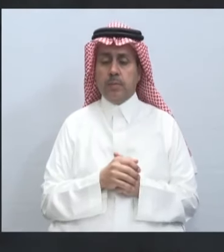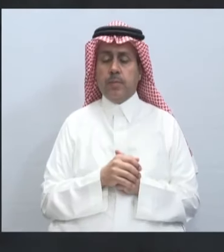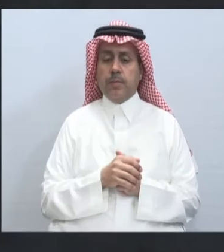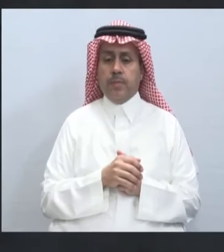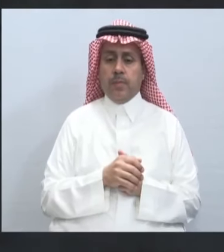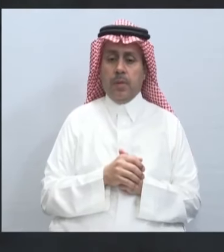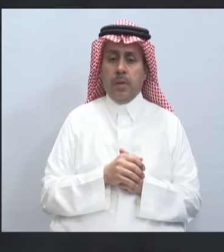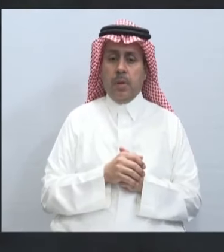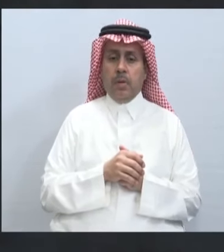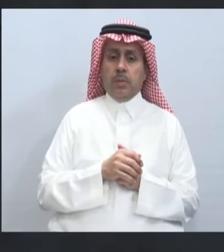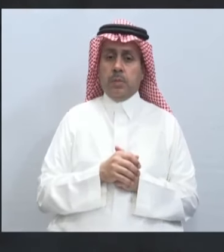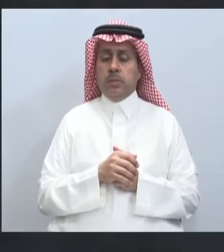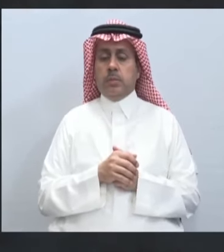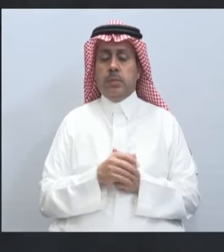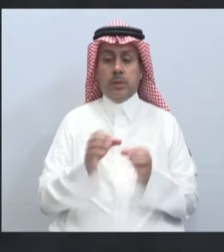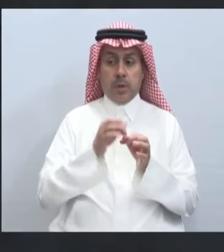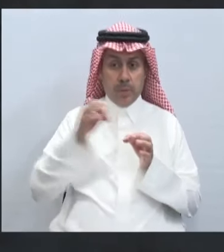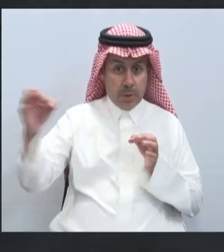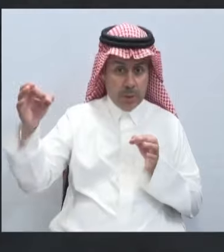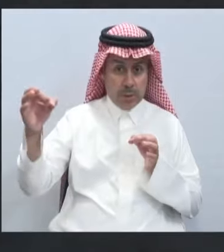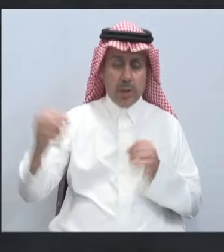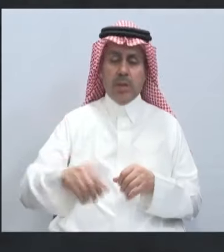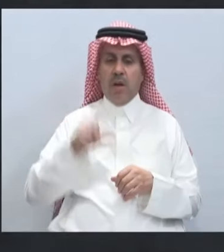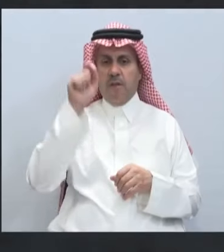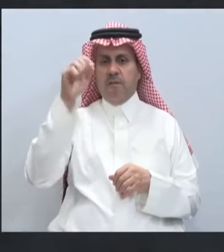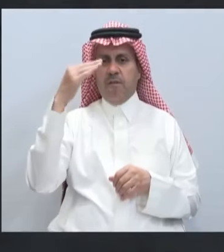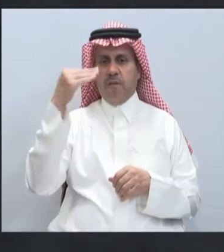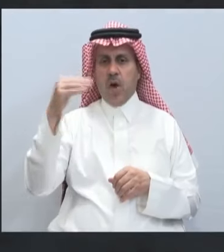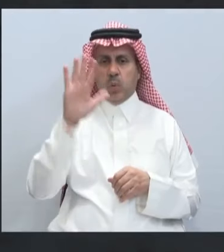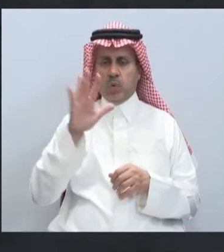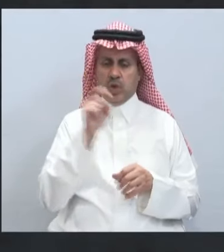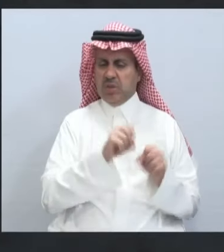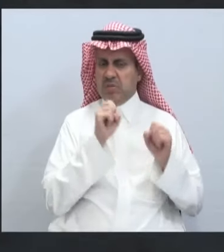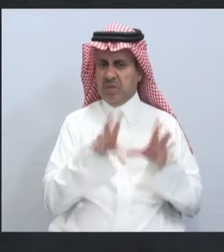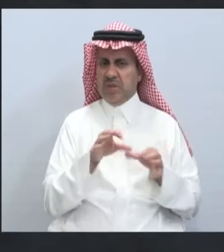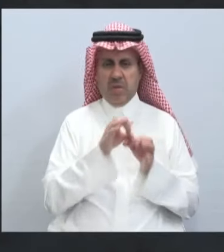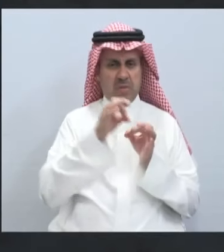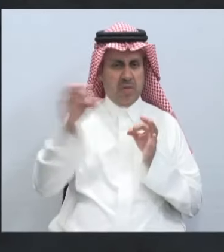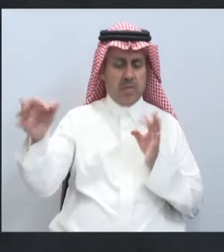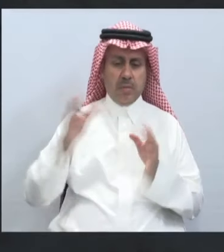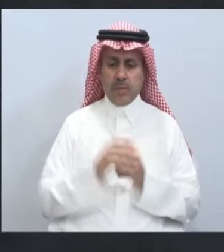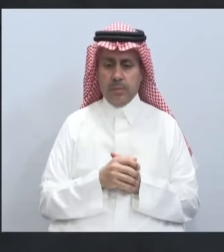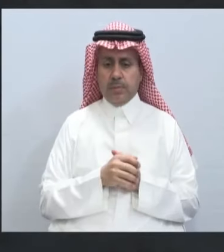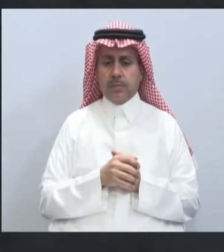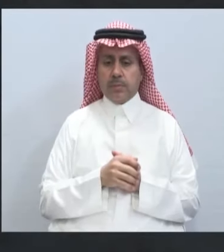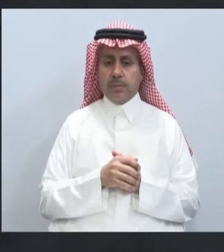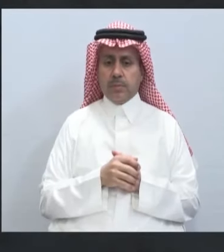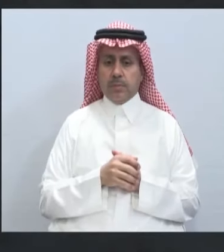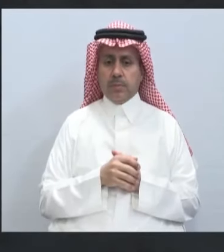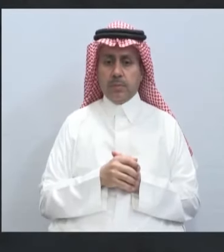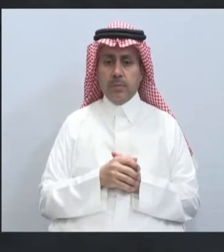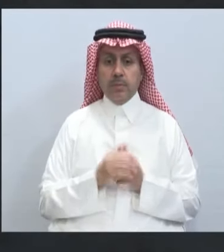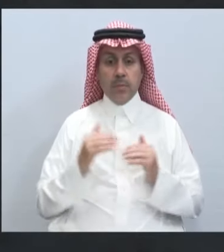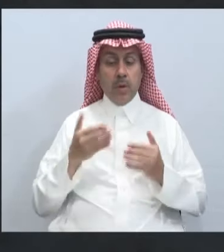احسنتم على ان تبتعد عن الفواحش وعن القاذورات وعن الامور القذره وان